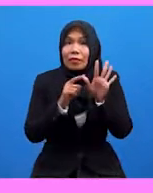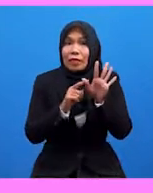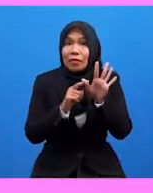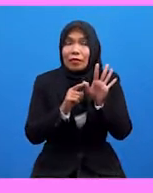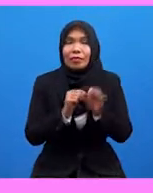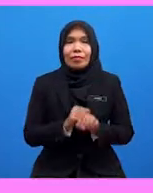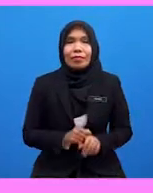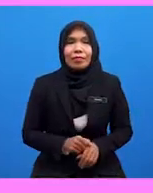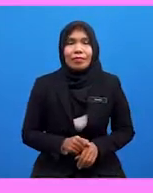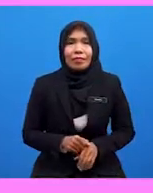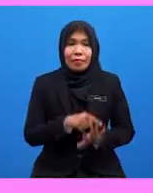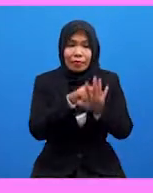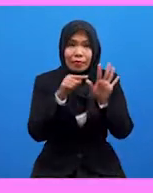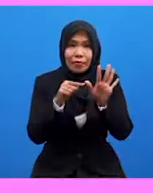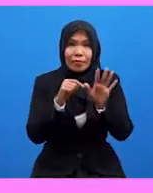5. Biar.